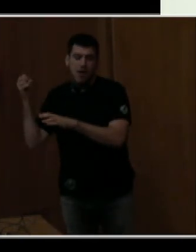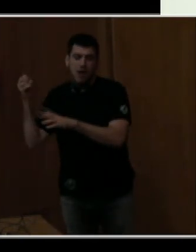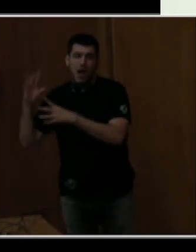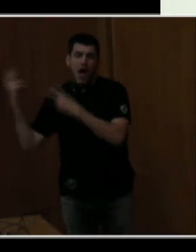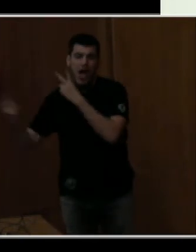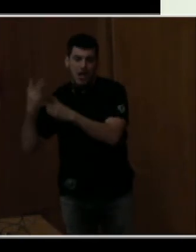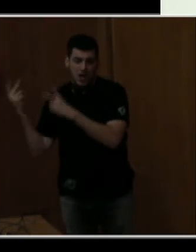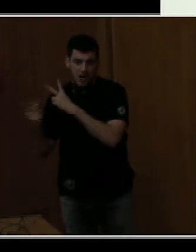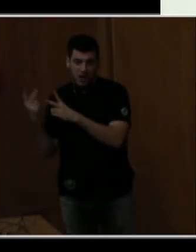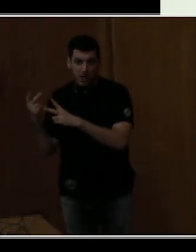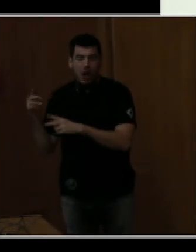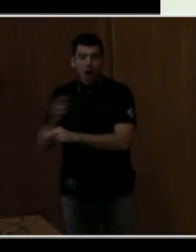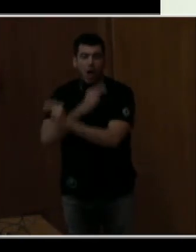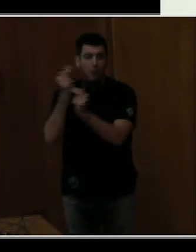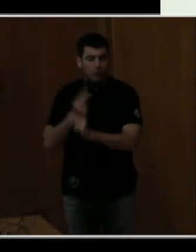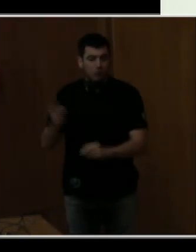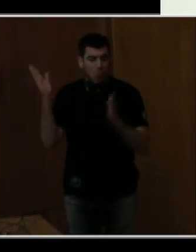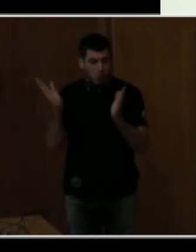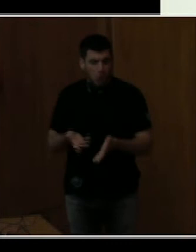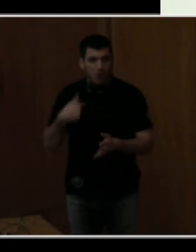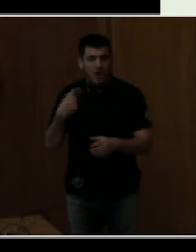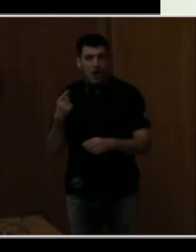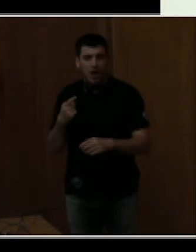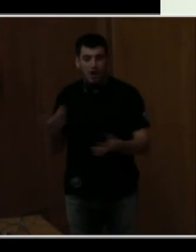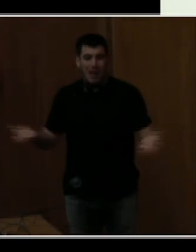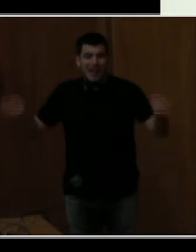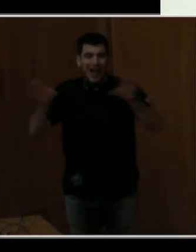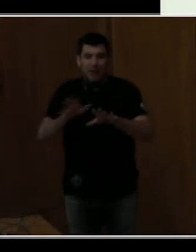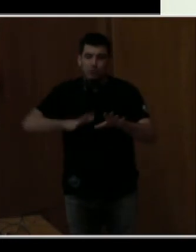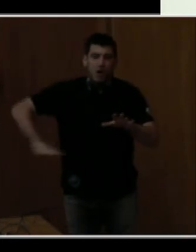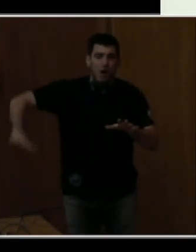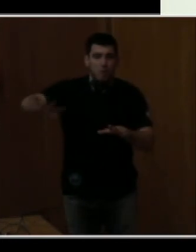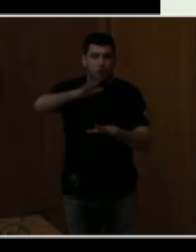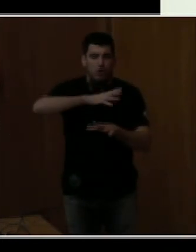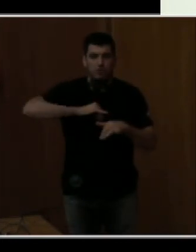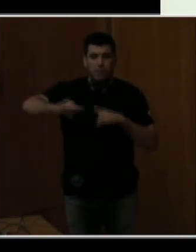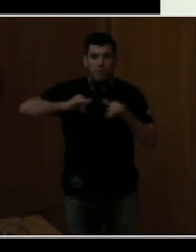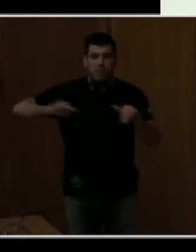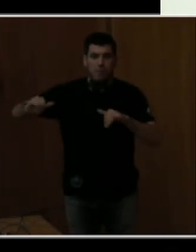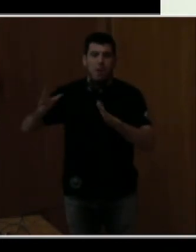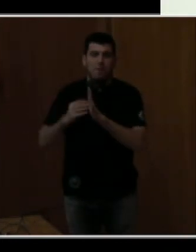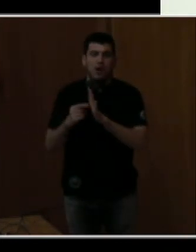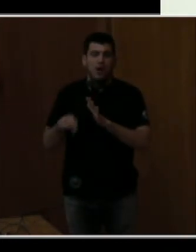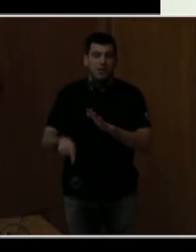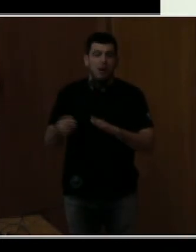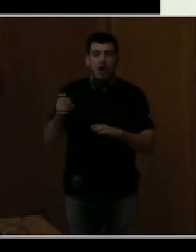αποτέλεσμα να μπορούμε να καλύψουμε πολύ μεγάλες αποστάσεις, να είναι εύκολη σύνδεση πόλεων, ας πούμε, όπως